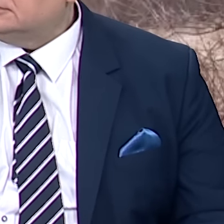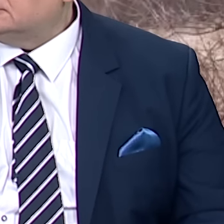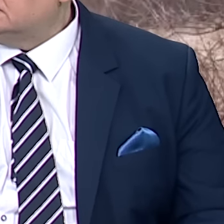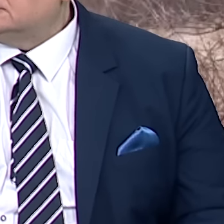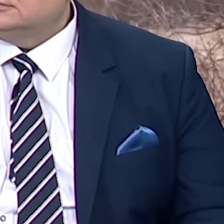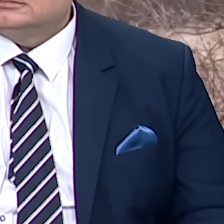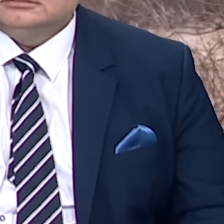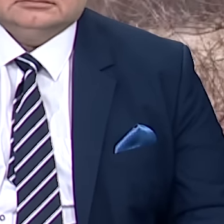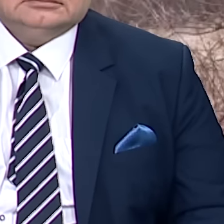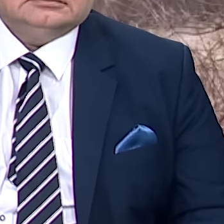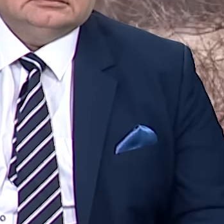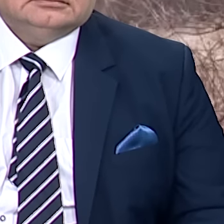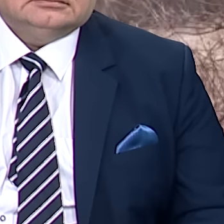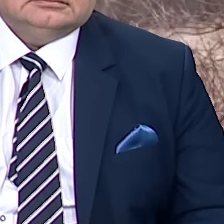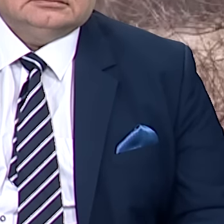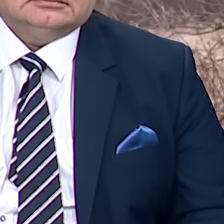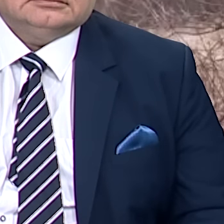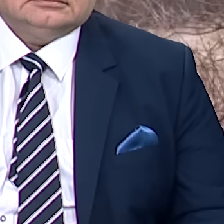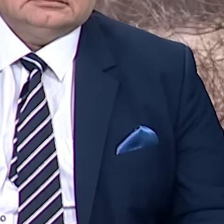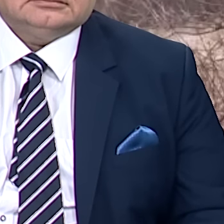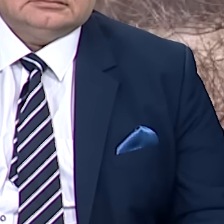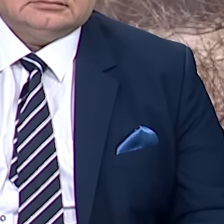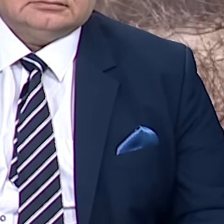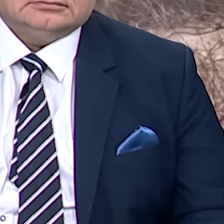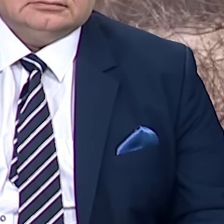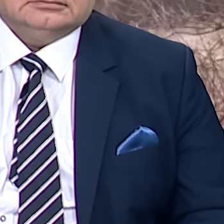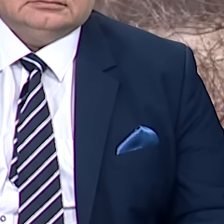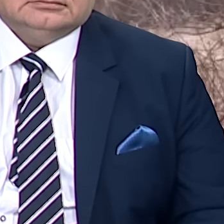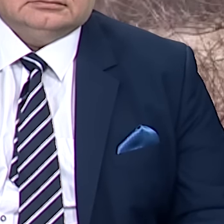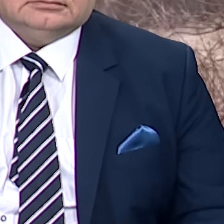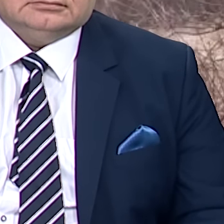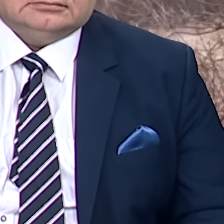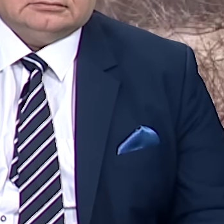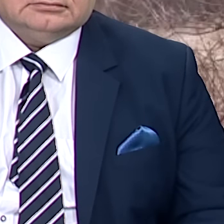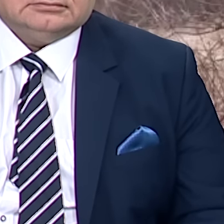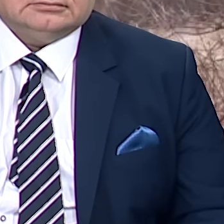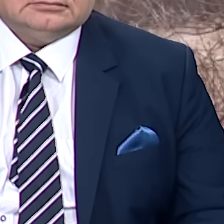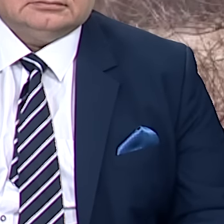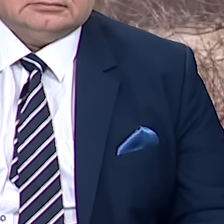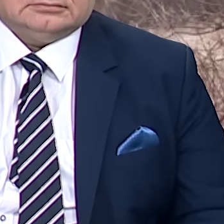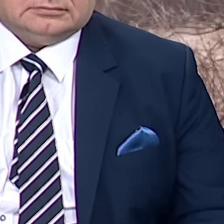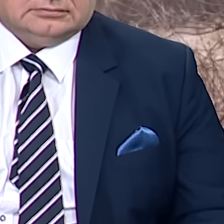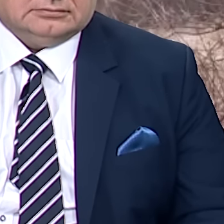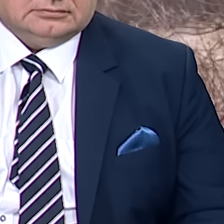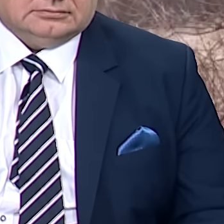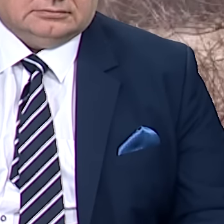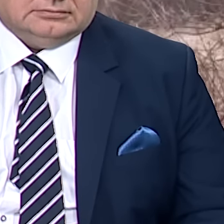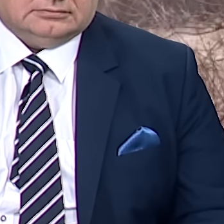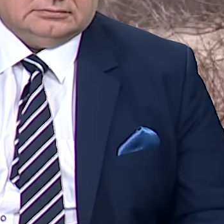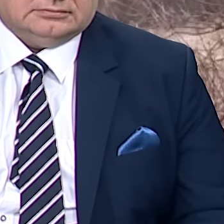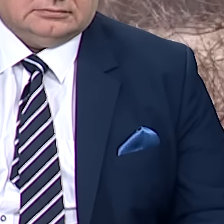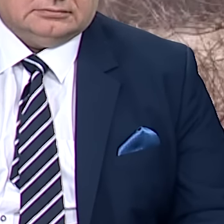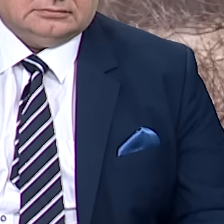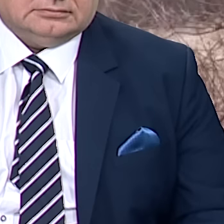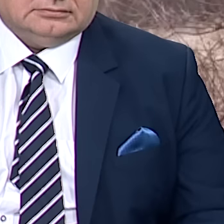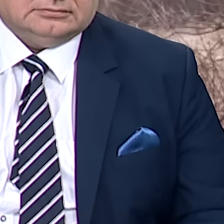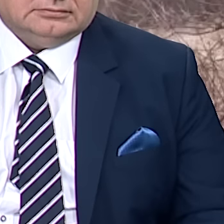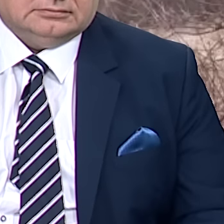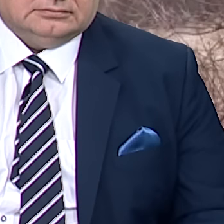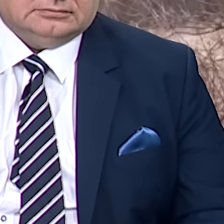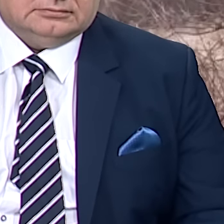Platformy w sprawie obronności zastanawiać się, czy nie jest jakaś ukryta gra. W sytuacji, kiedy my